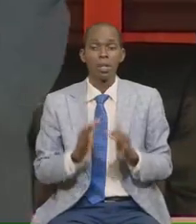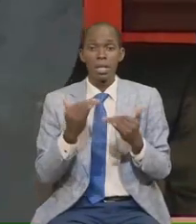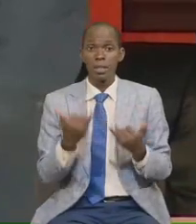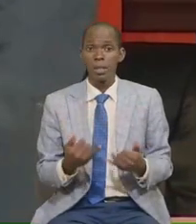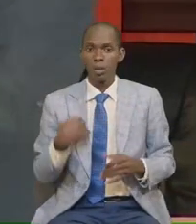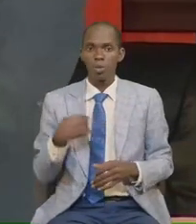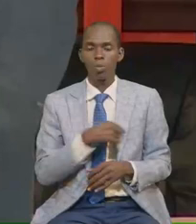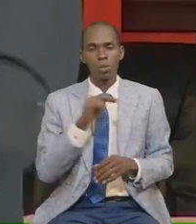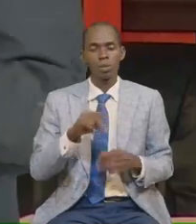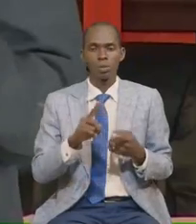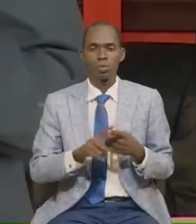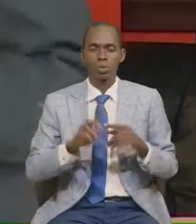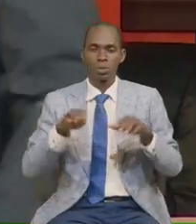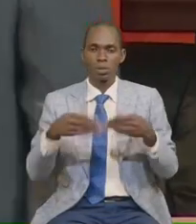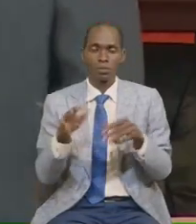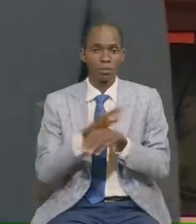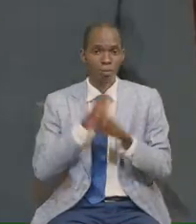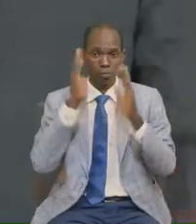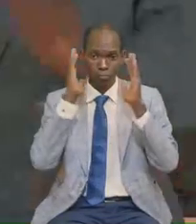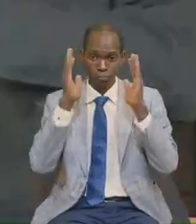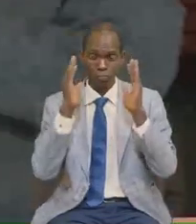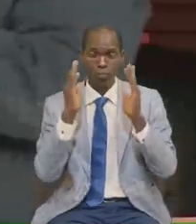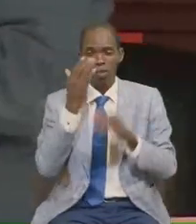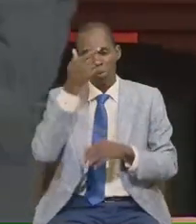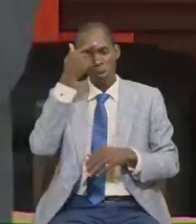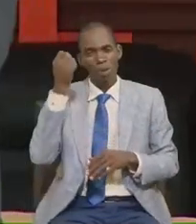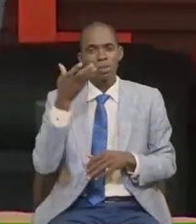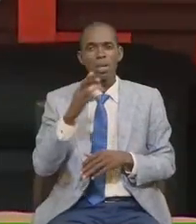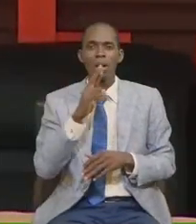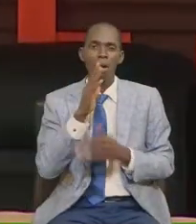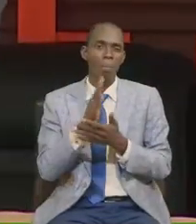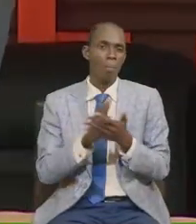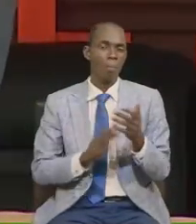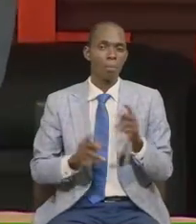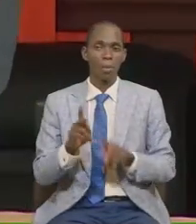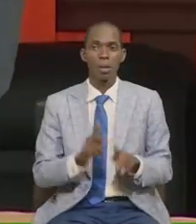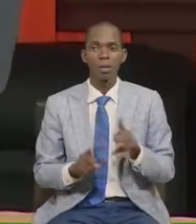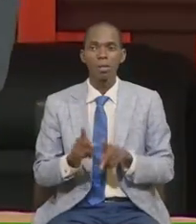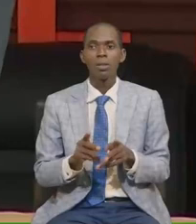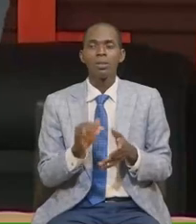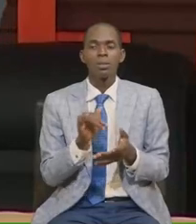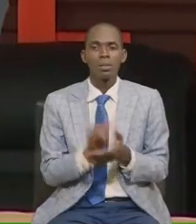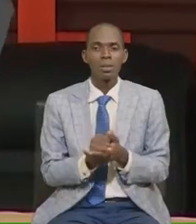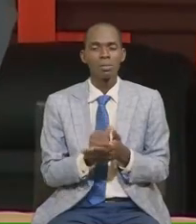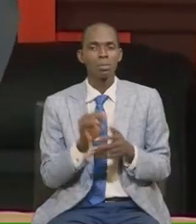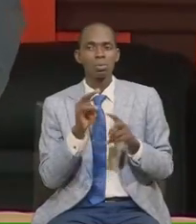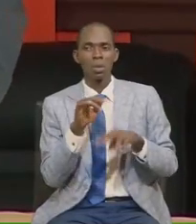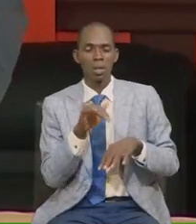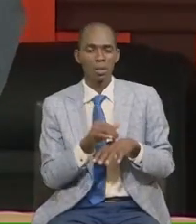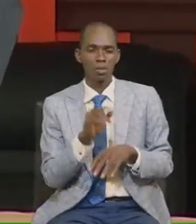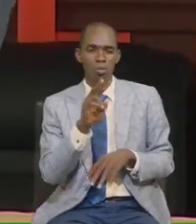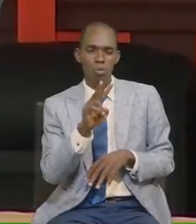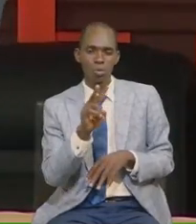Nous devons prêter attention parce qu'il y a des gens qui pensent à deux ou trois versets des